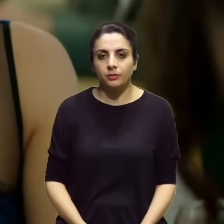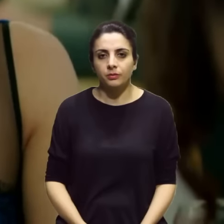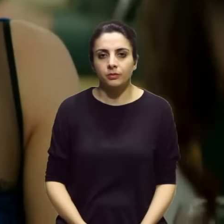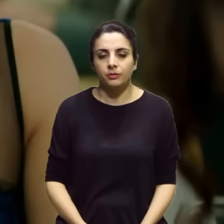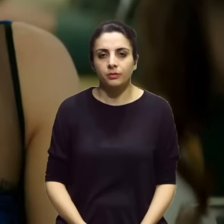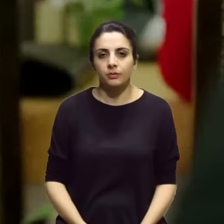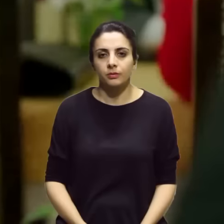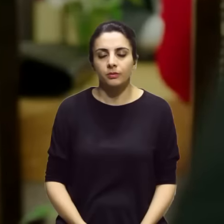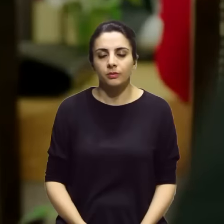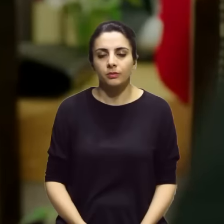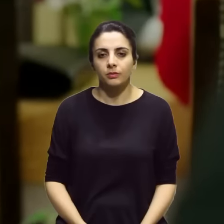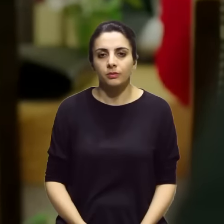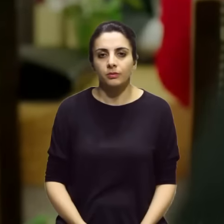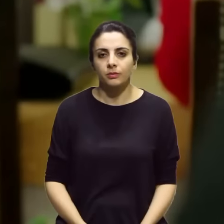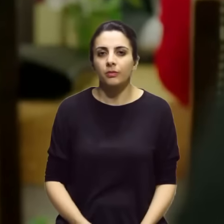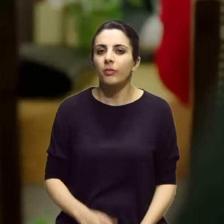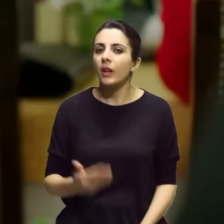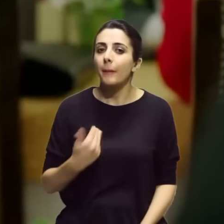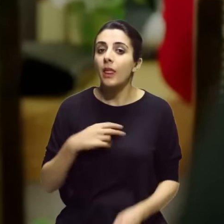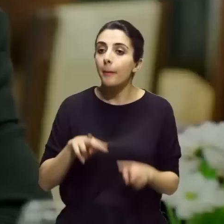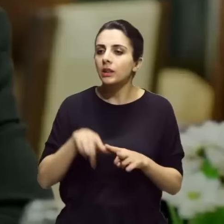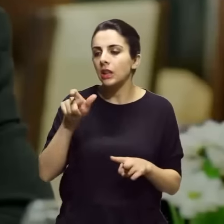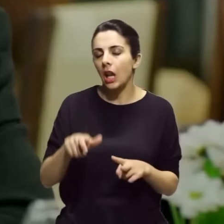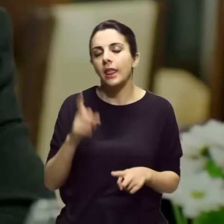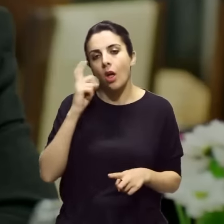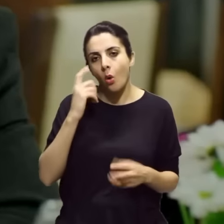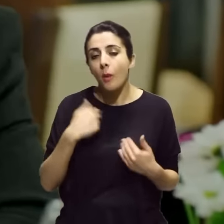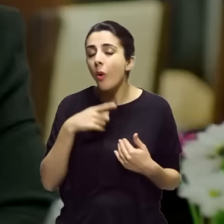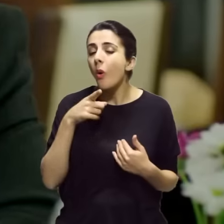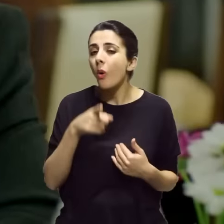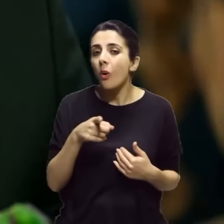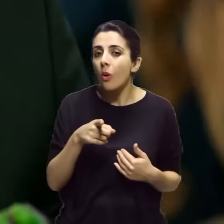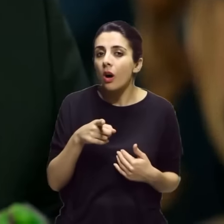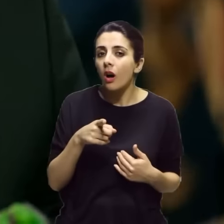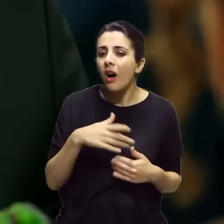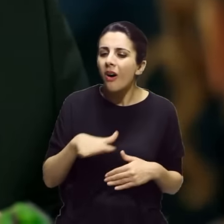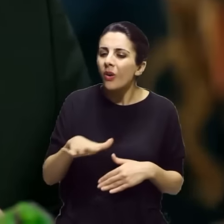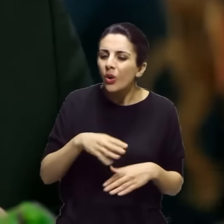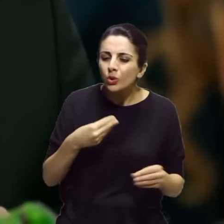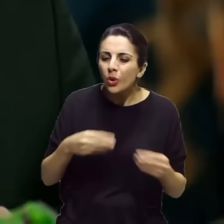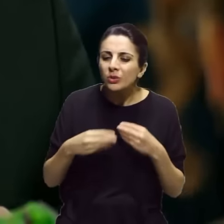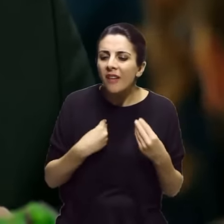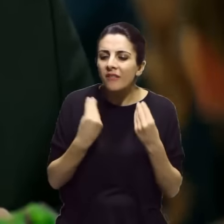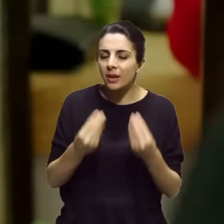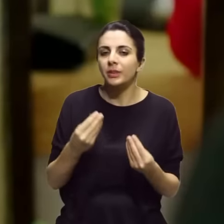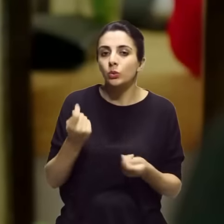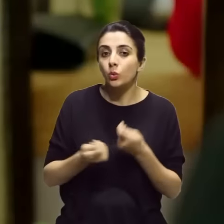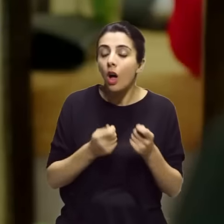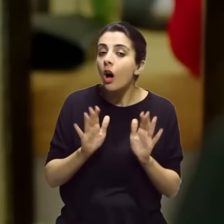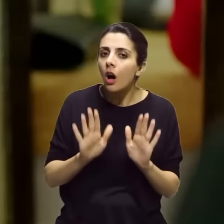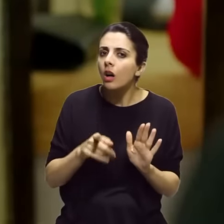kıpkırmızı. Reyhan huzursuz sallanıyor. Ben Mazhar'ı tanırım. O sadece ortamı yumuşatmaya çalışıyor.